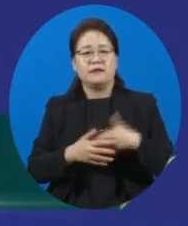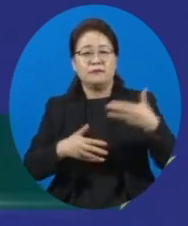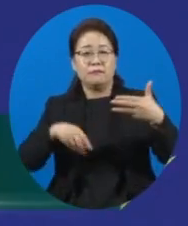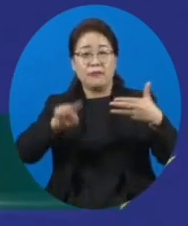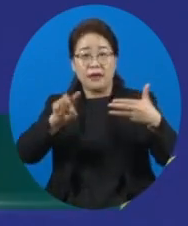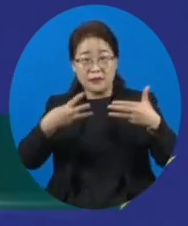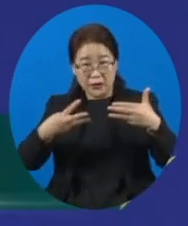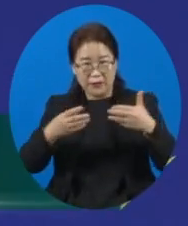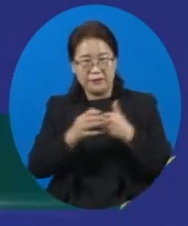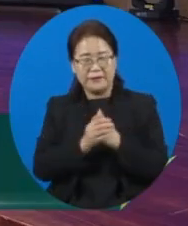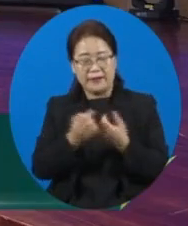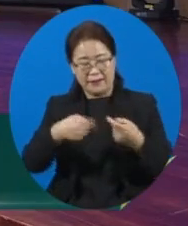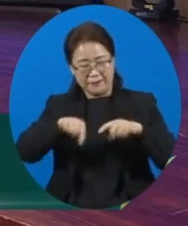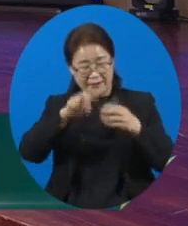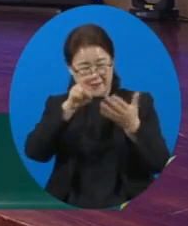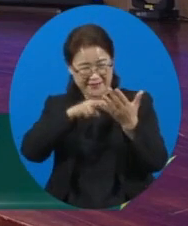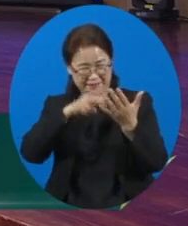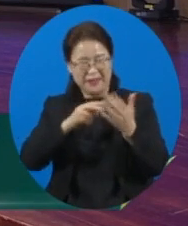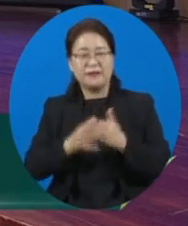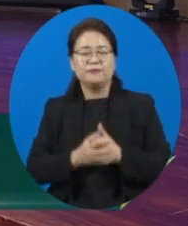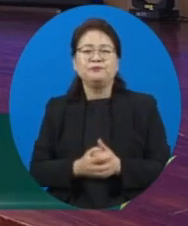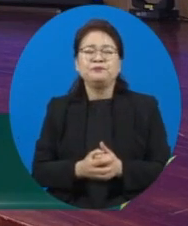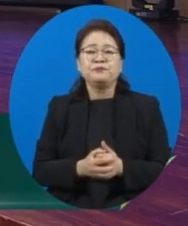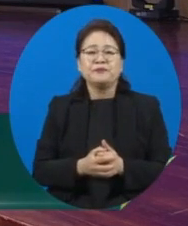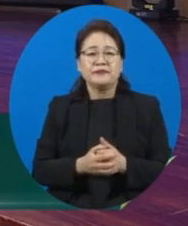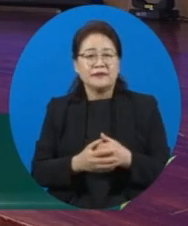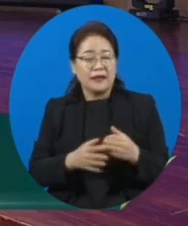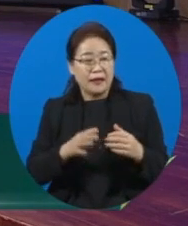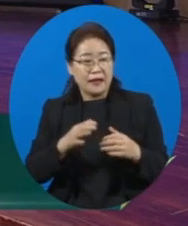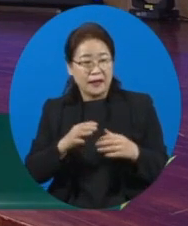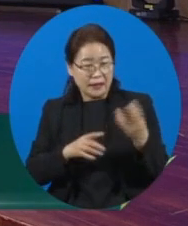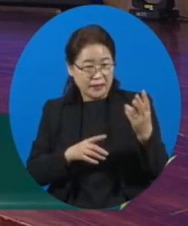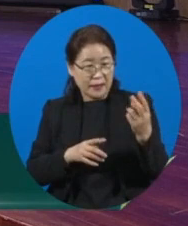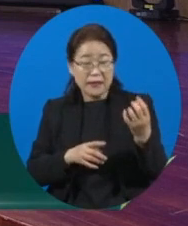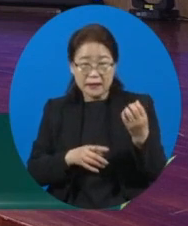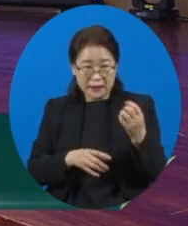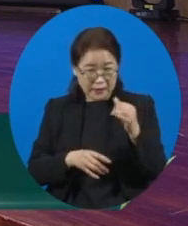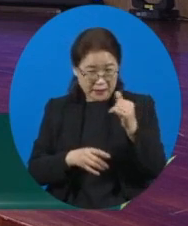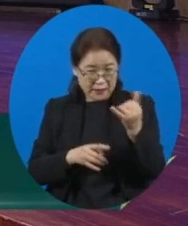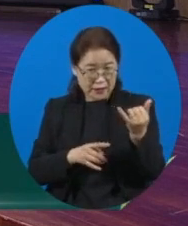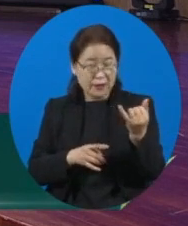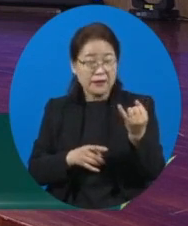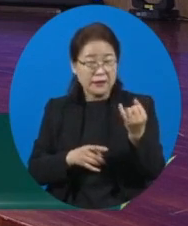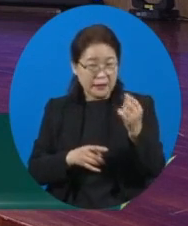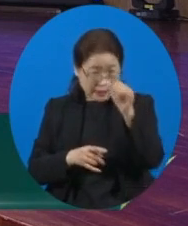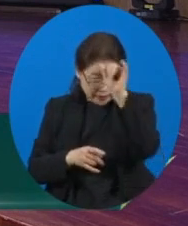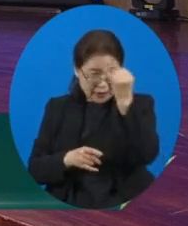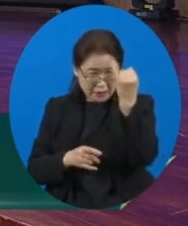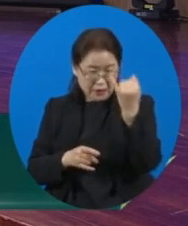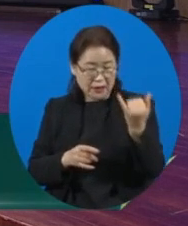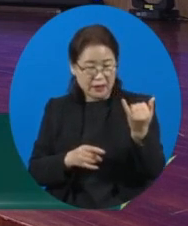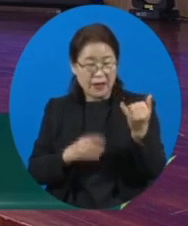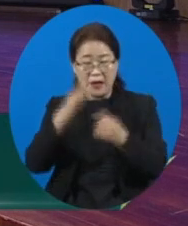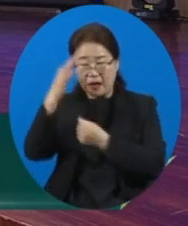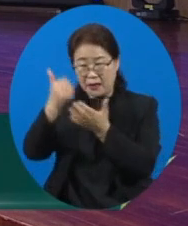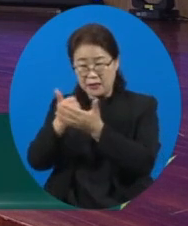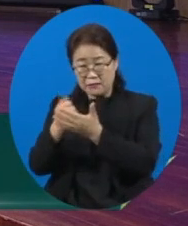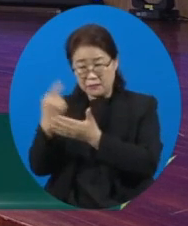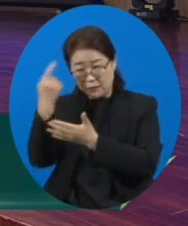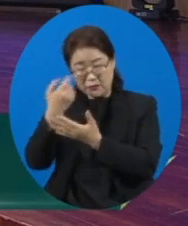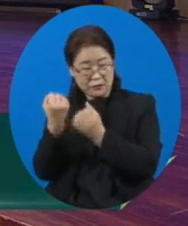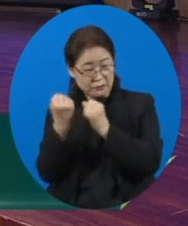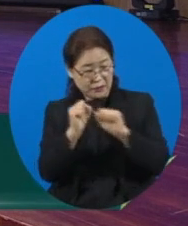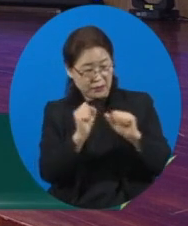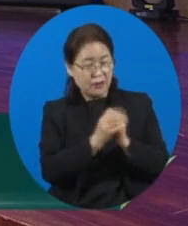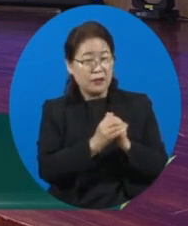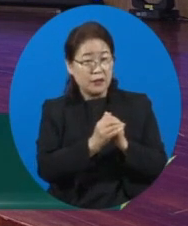하반절이죠. 함께 읽겠습니다. 다 같이요. 아담과 그의 아내가 요 하나님의 낯을 피하여 동산